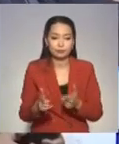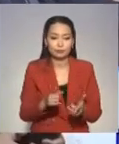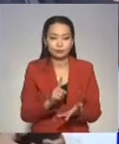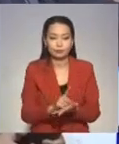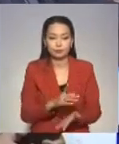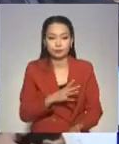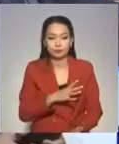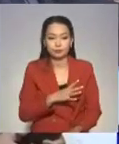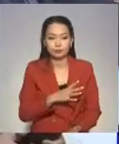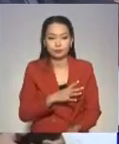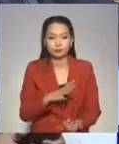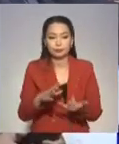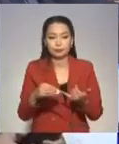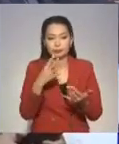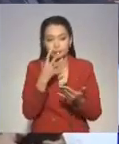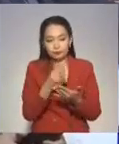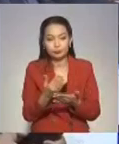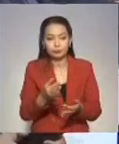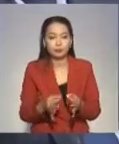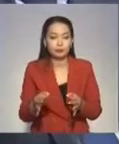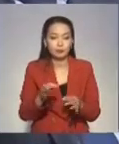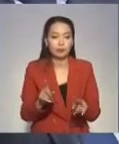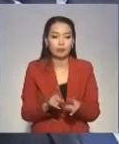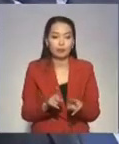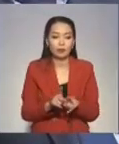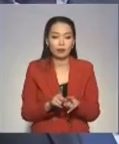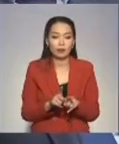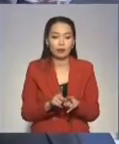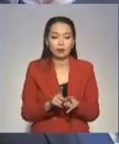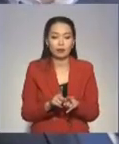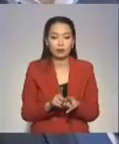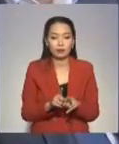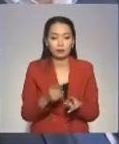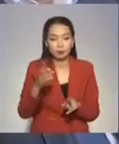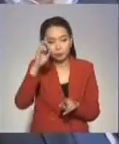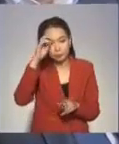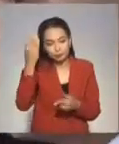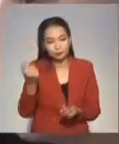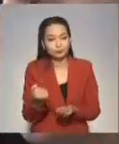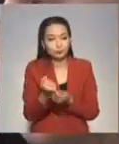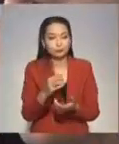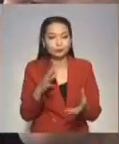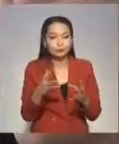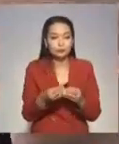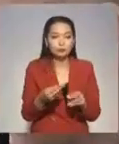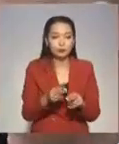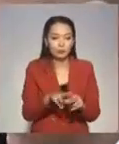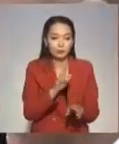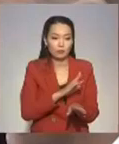сорадағы елді мекен зардап шекпеу керек. Мемлекеттік қолдаулардың нәтижесін ел халқы көру